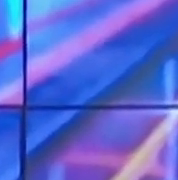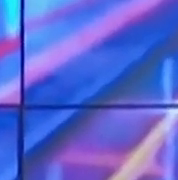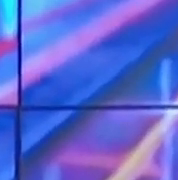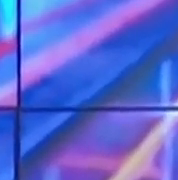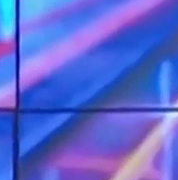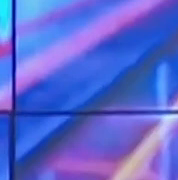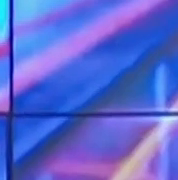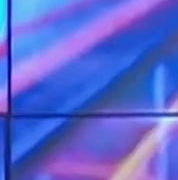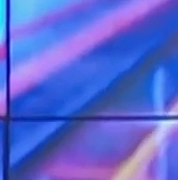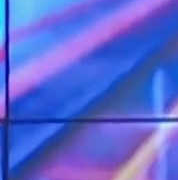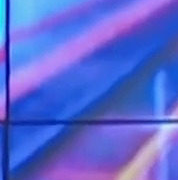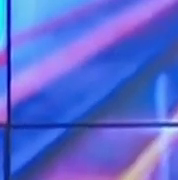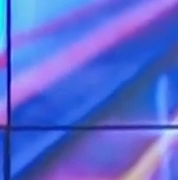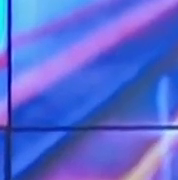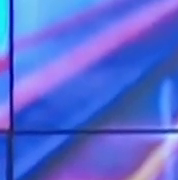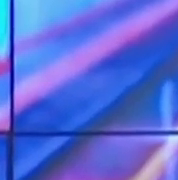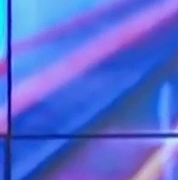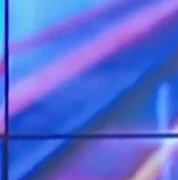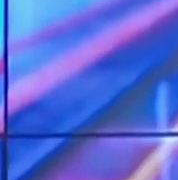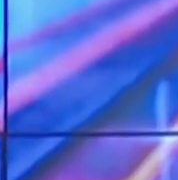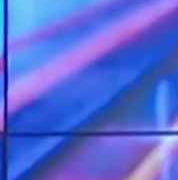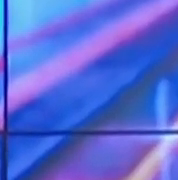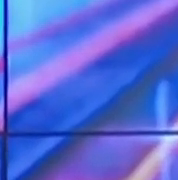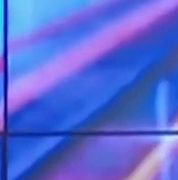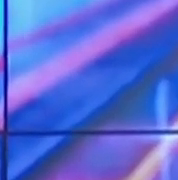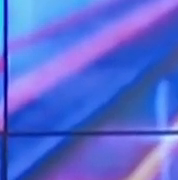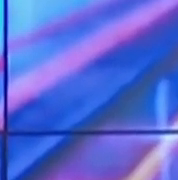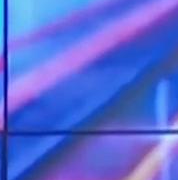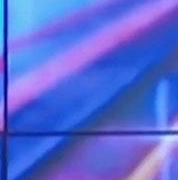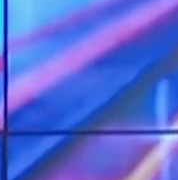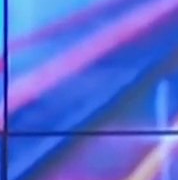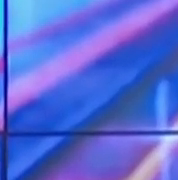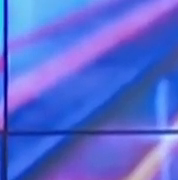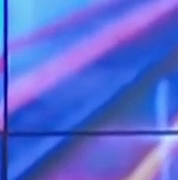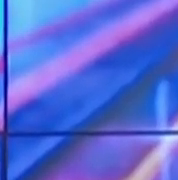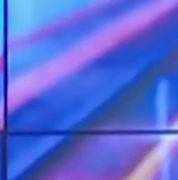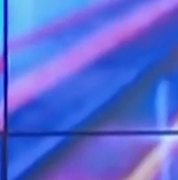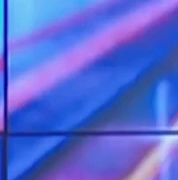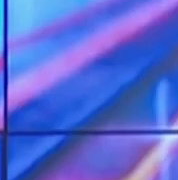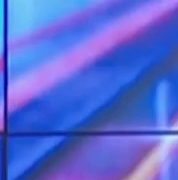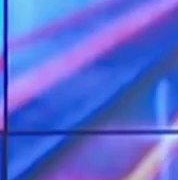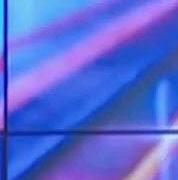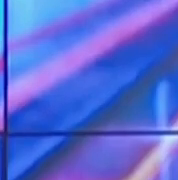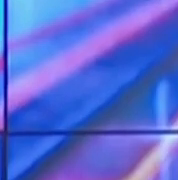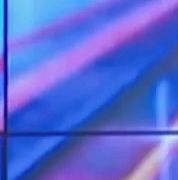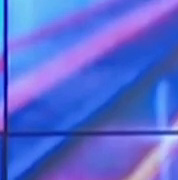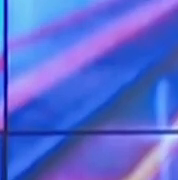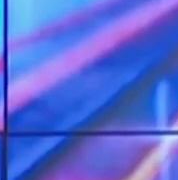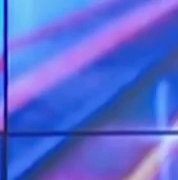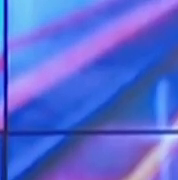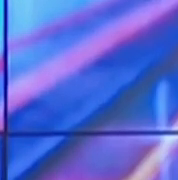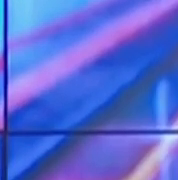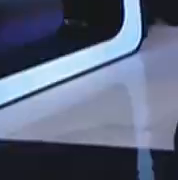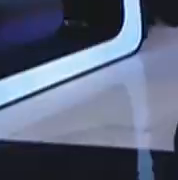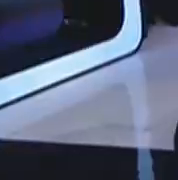اريد سيكون يوم اثرت بالاغنيه محمود درويش وشكرا اه عادل